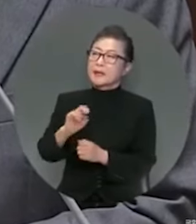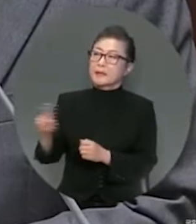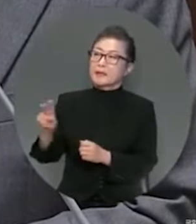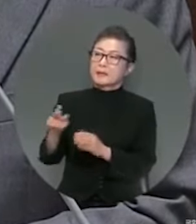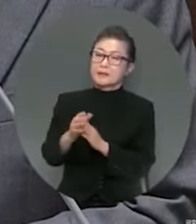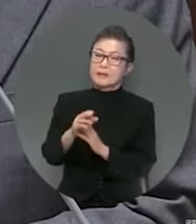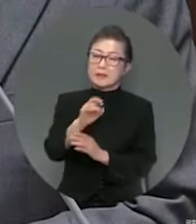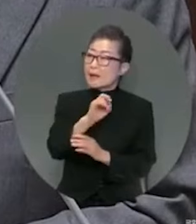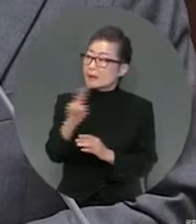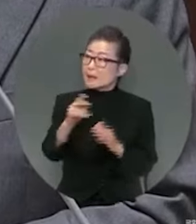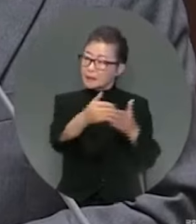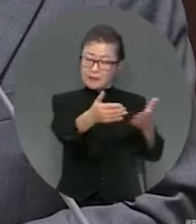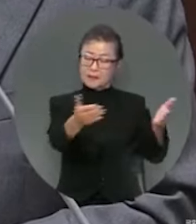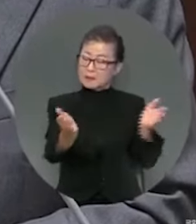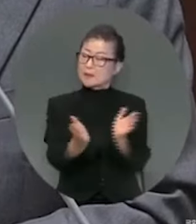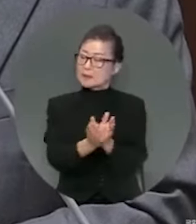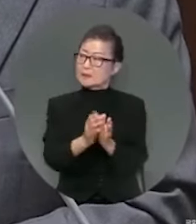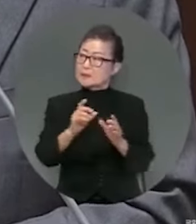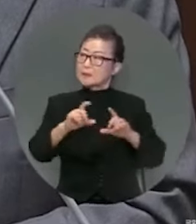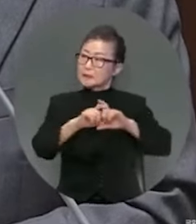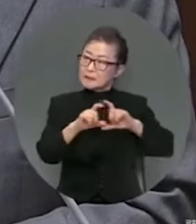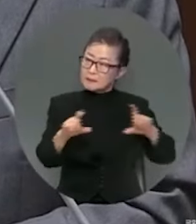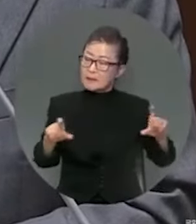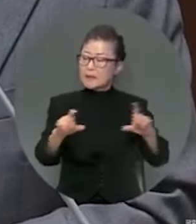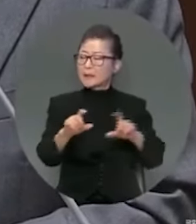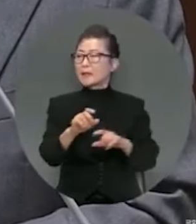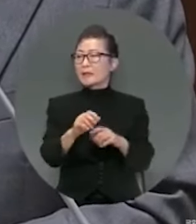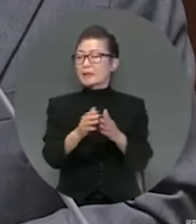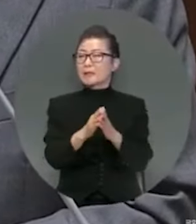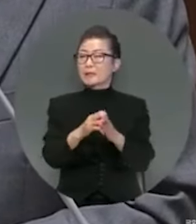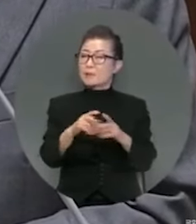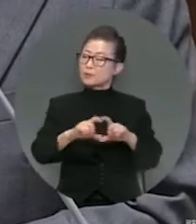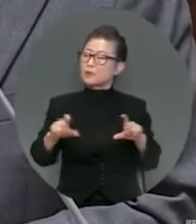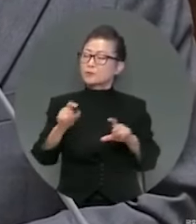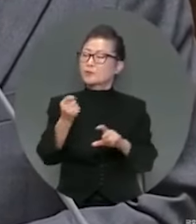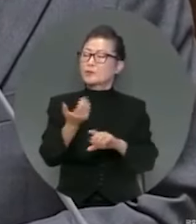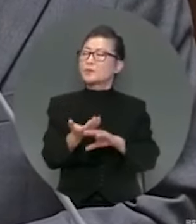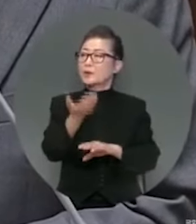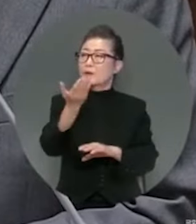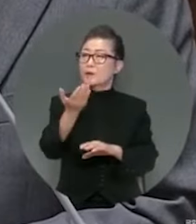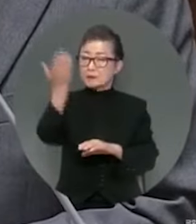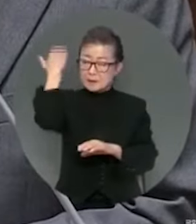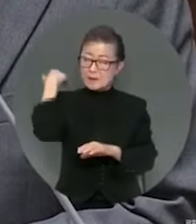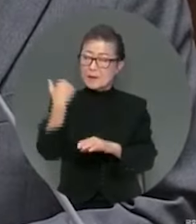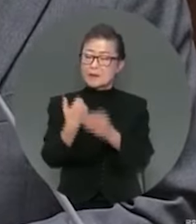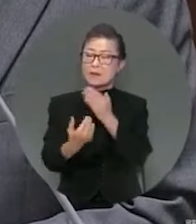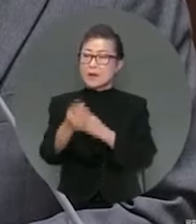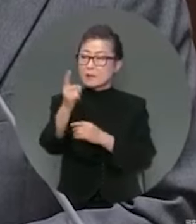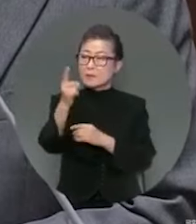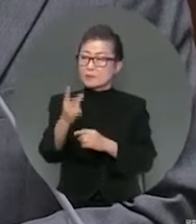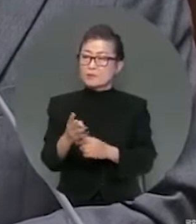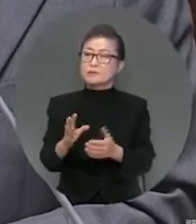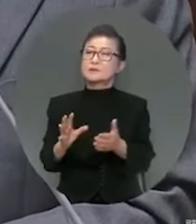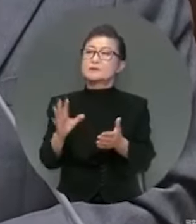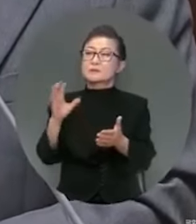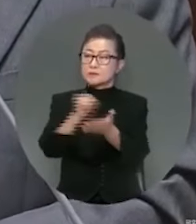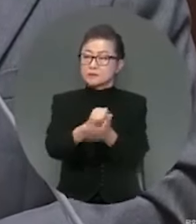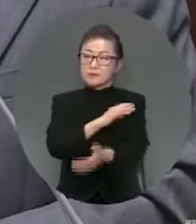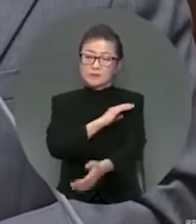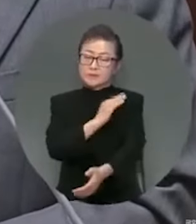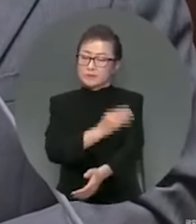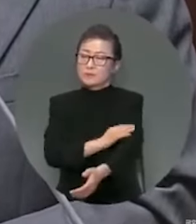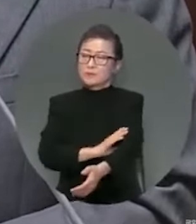일상적인 야당이 아닙니다. 과거에 두 번이나 집권을 했었던, 그리고